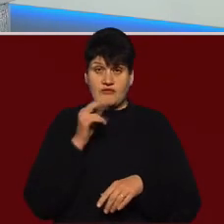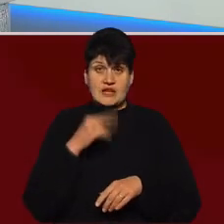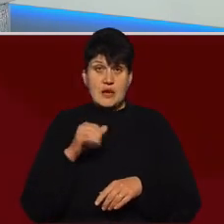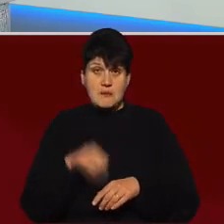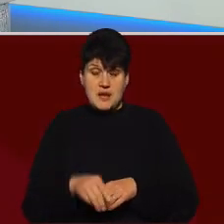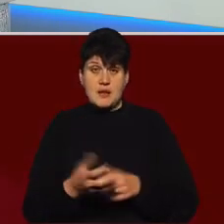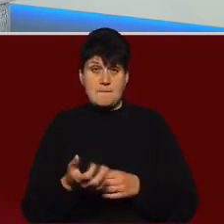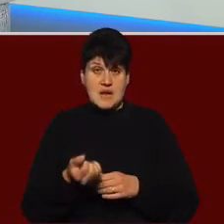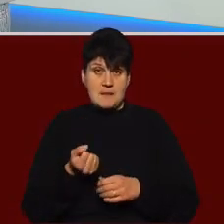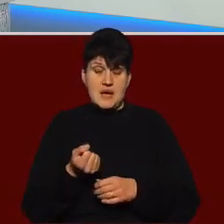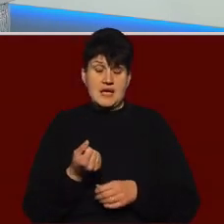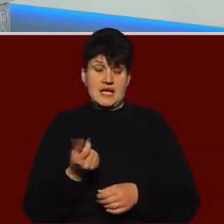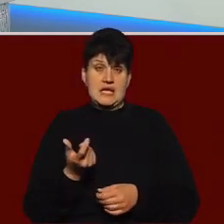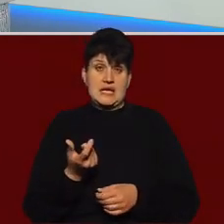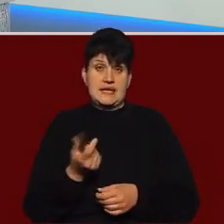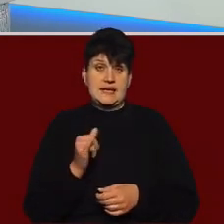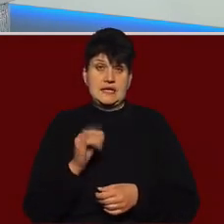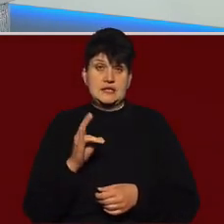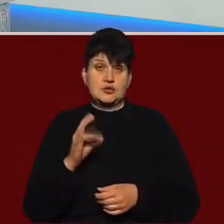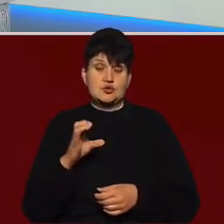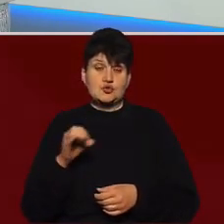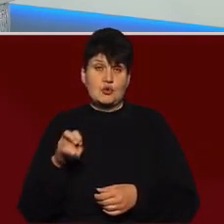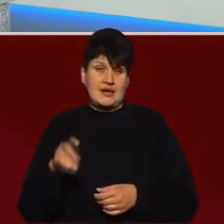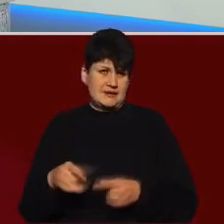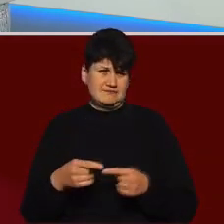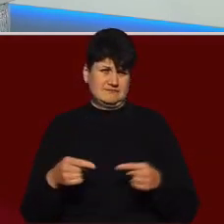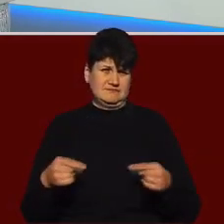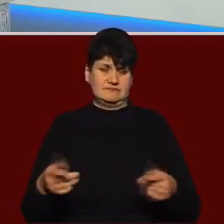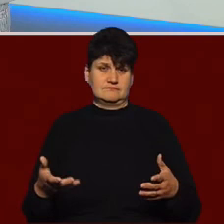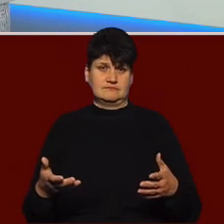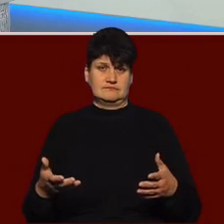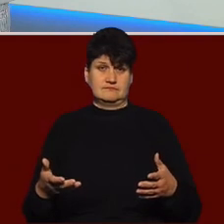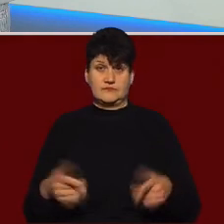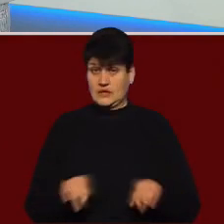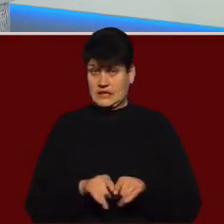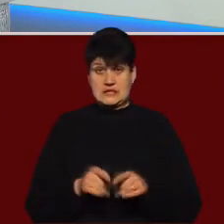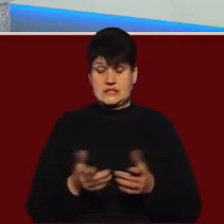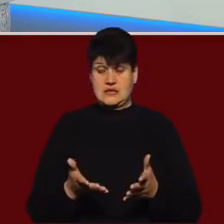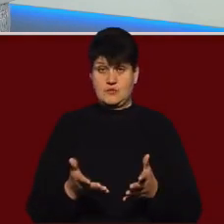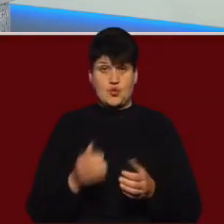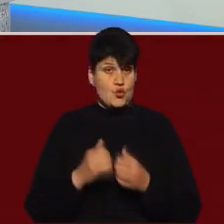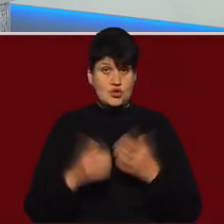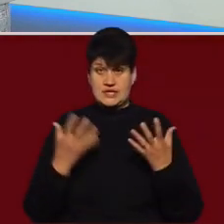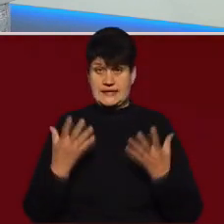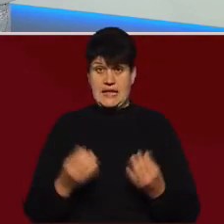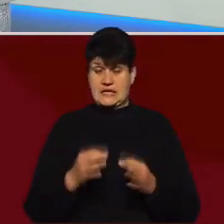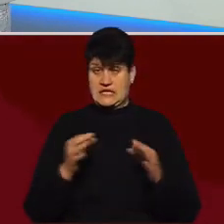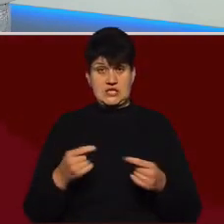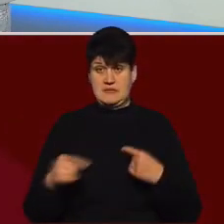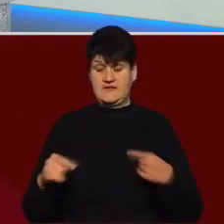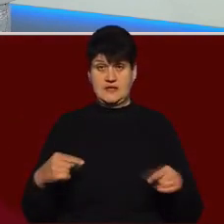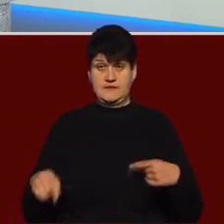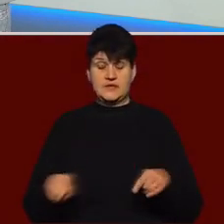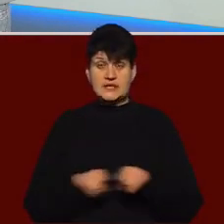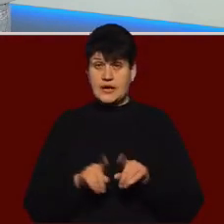приймає інсулін чи цукрознижуючі будь-які інші таблетовані. Так само, кожен день, нічим вони не відрізняються. Він теж не передає